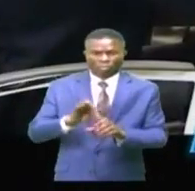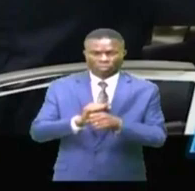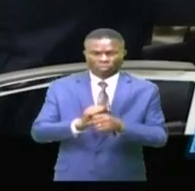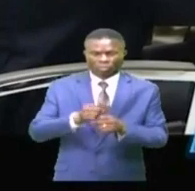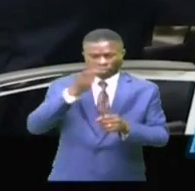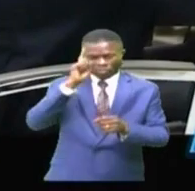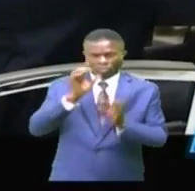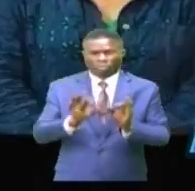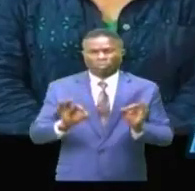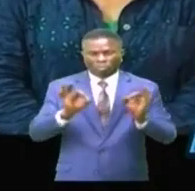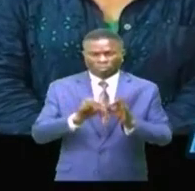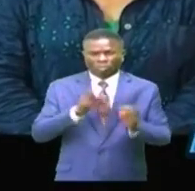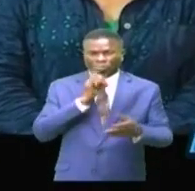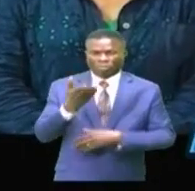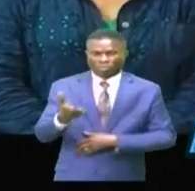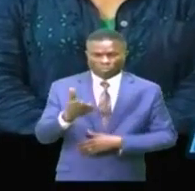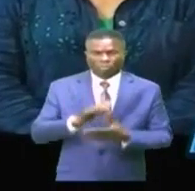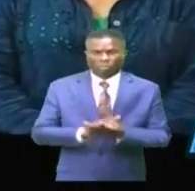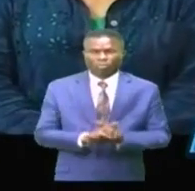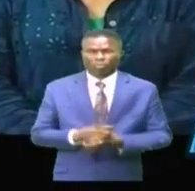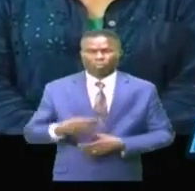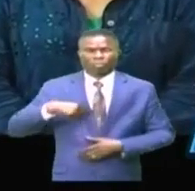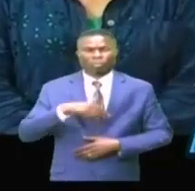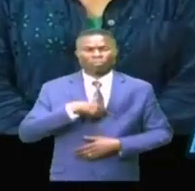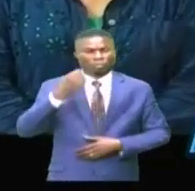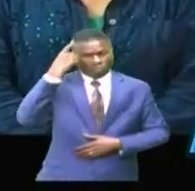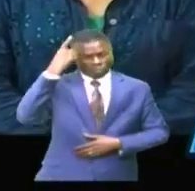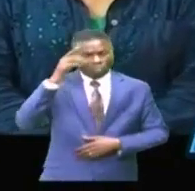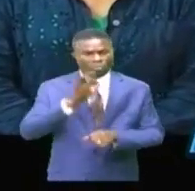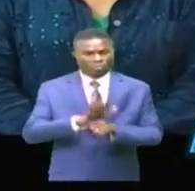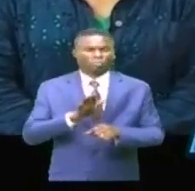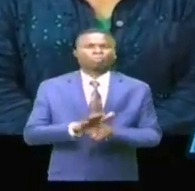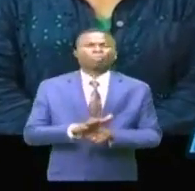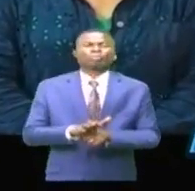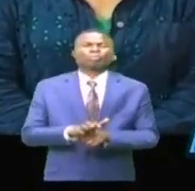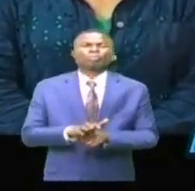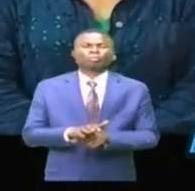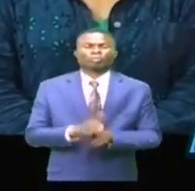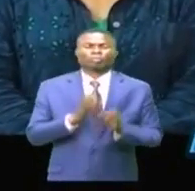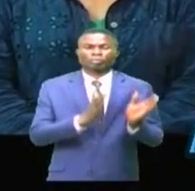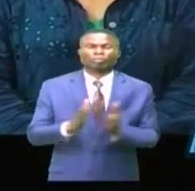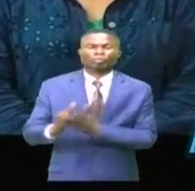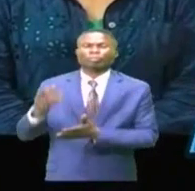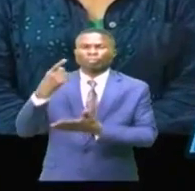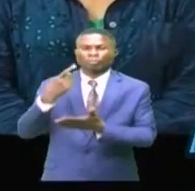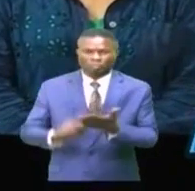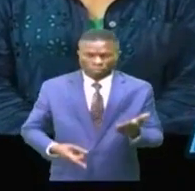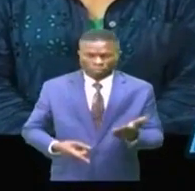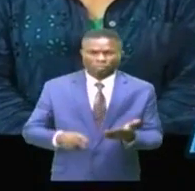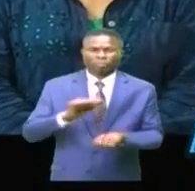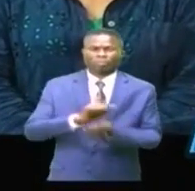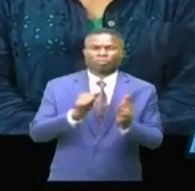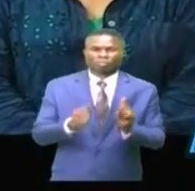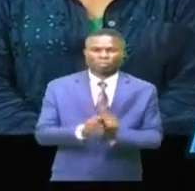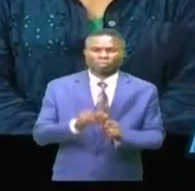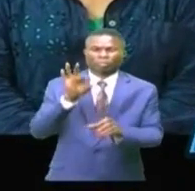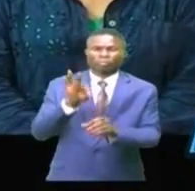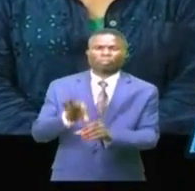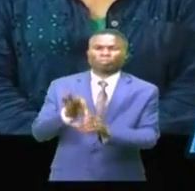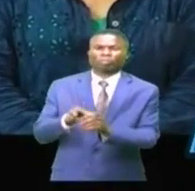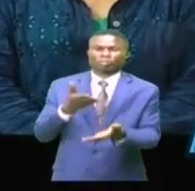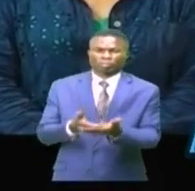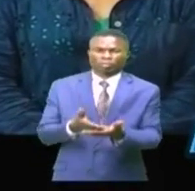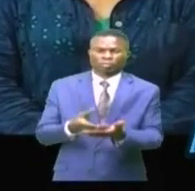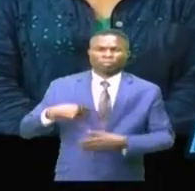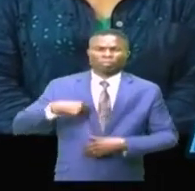fond de leurs échanges nous essayons de comprendre au mieux quelles sont les dispositions du système électoral que nous pourrions